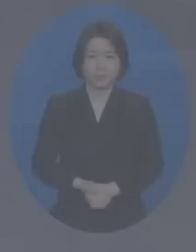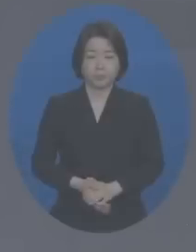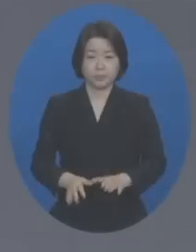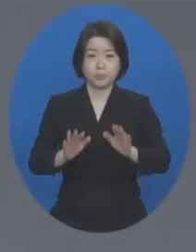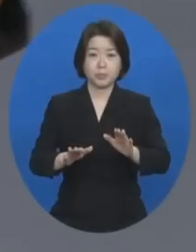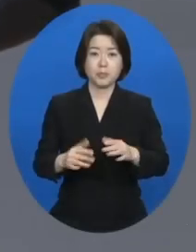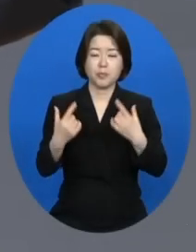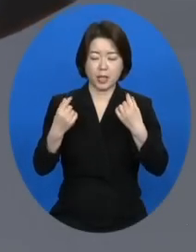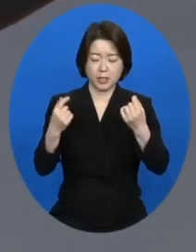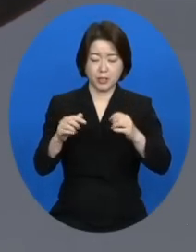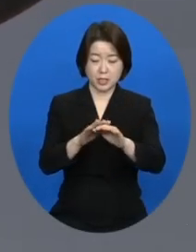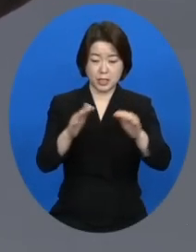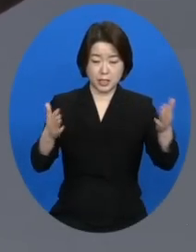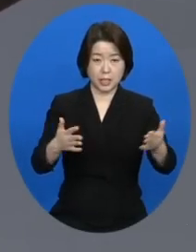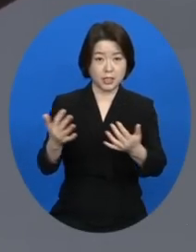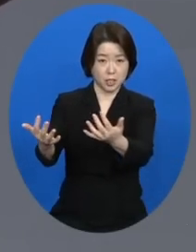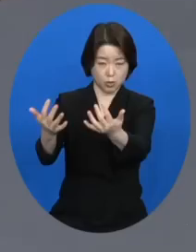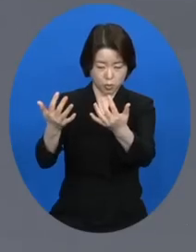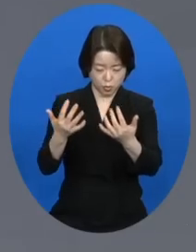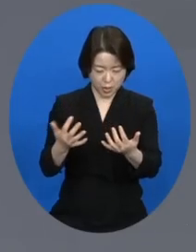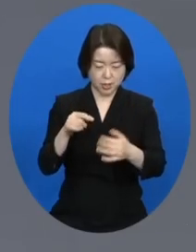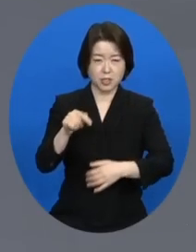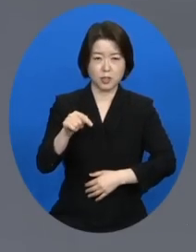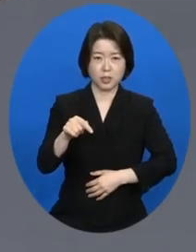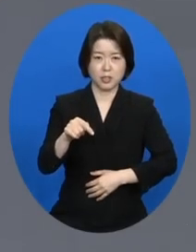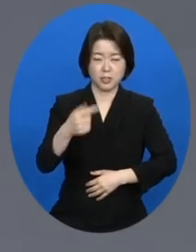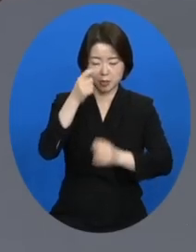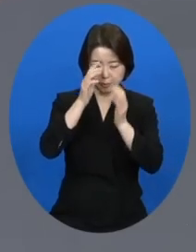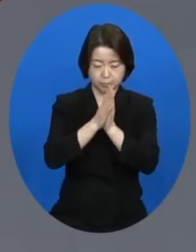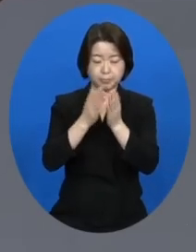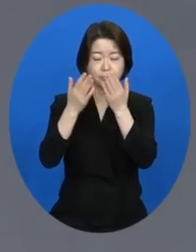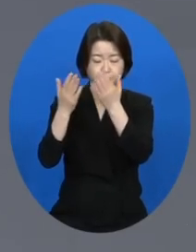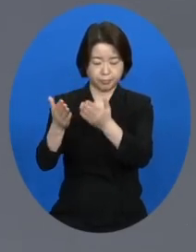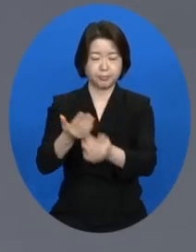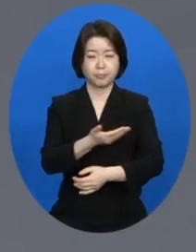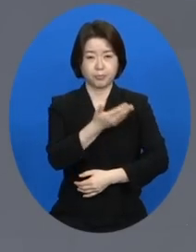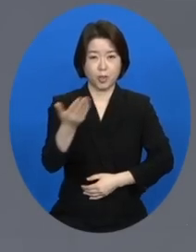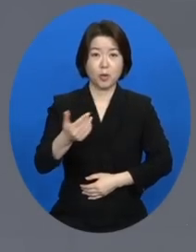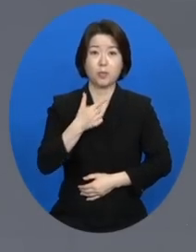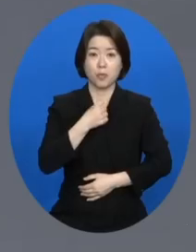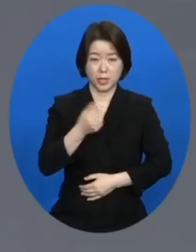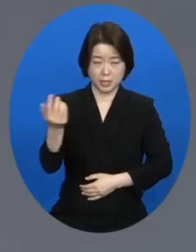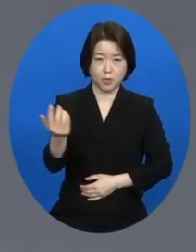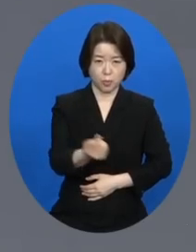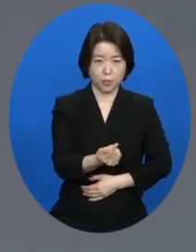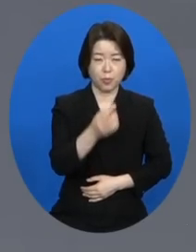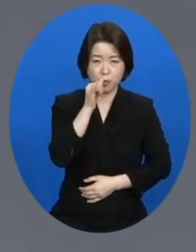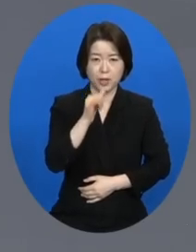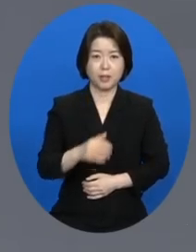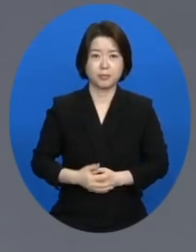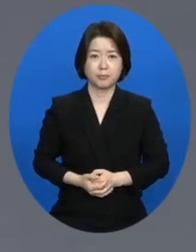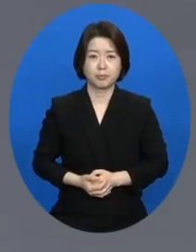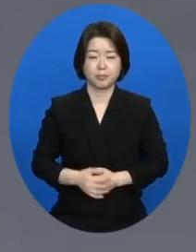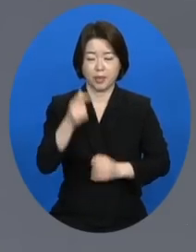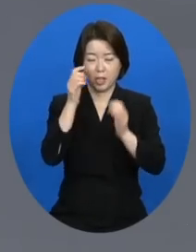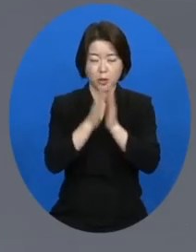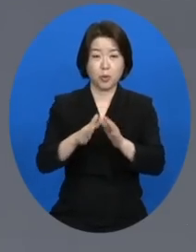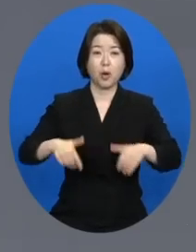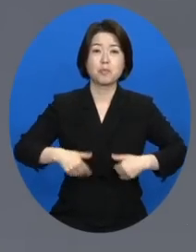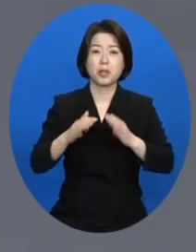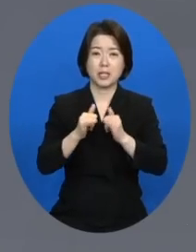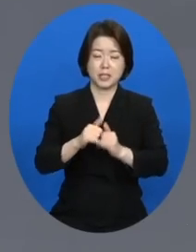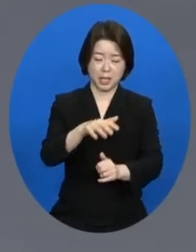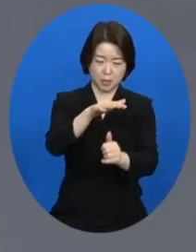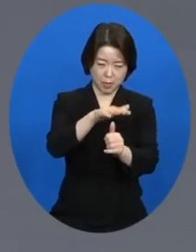오늘도 우리 강단으로 나와서 제단으로 나와서 기도하신 여러분들 나오시고요, 또한 기도가 필요하신 분들은 나오셔서